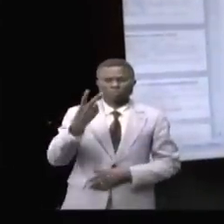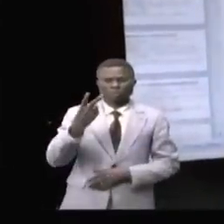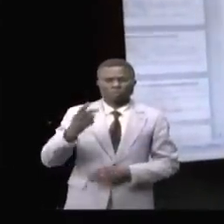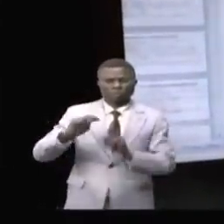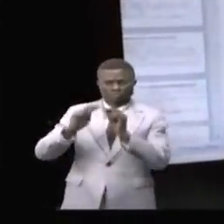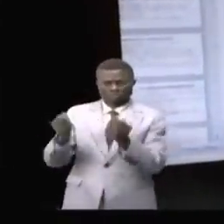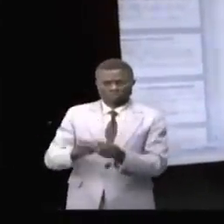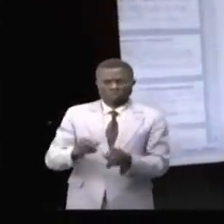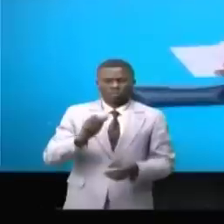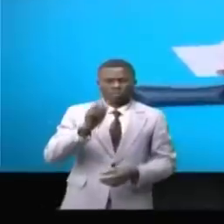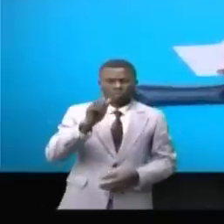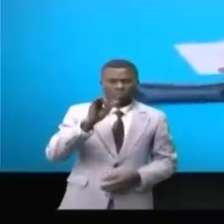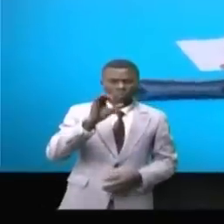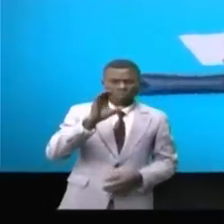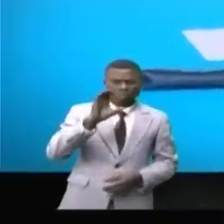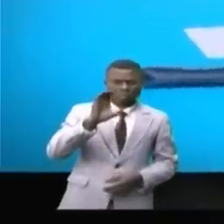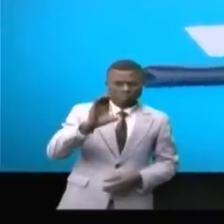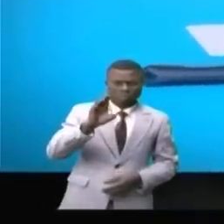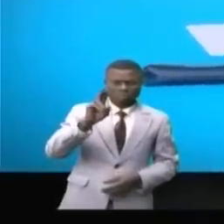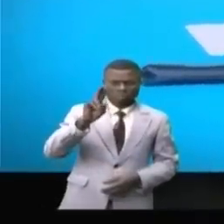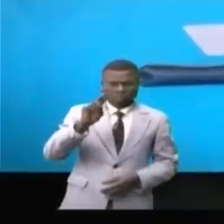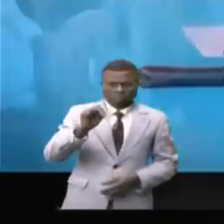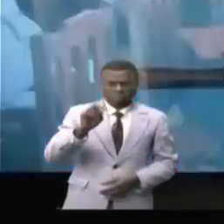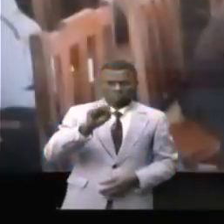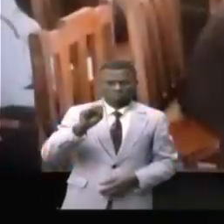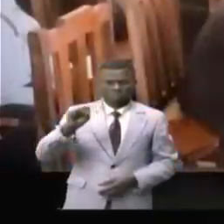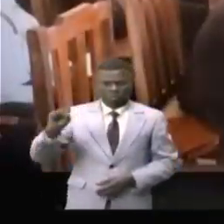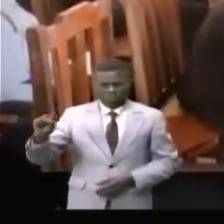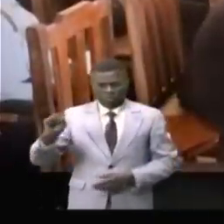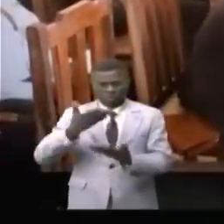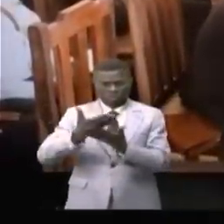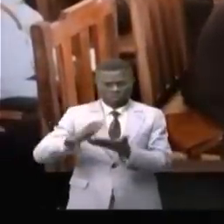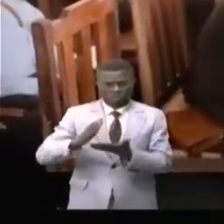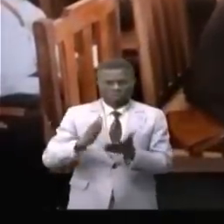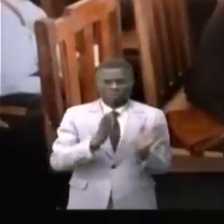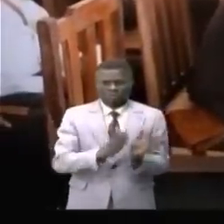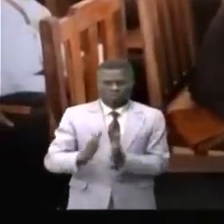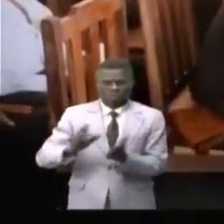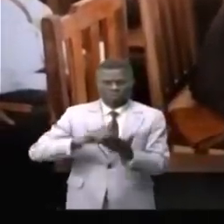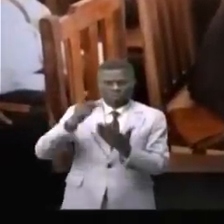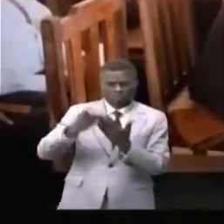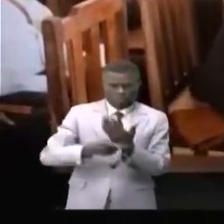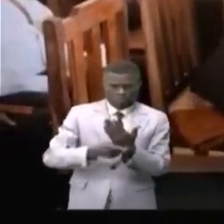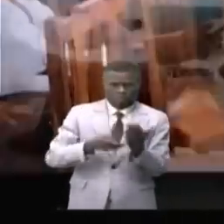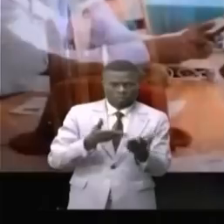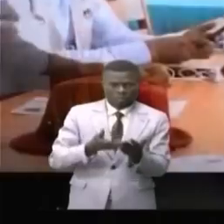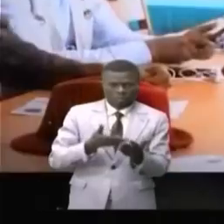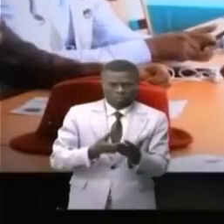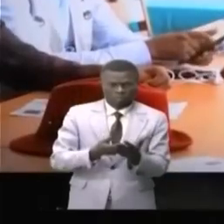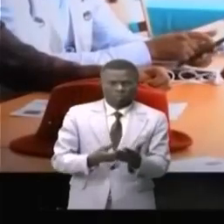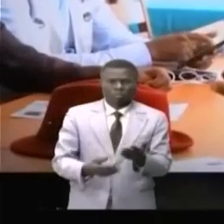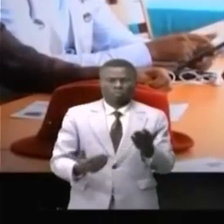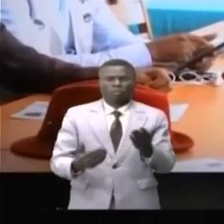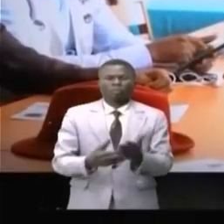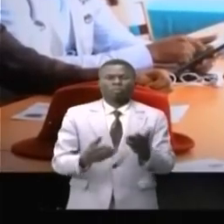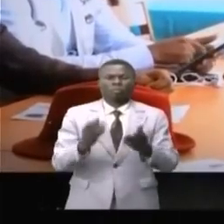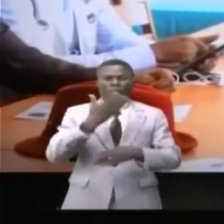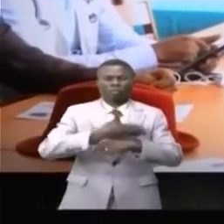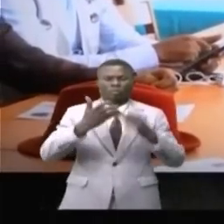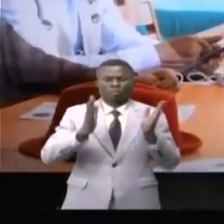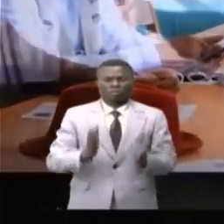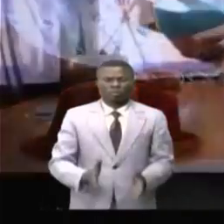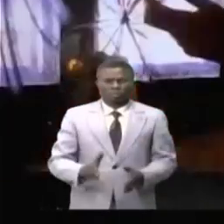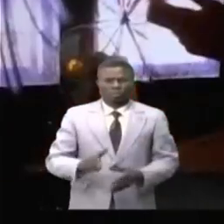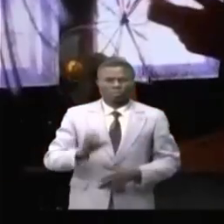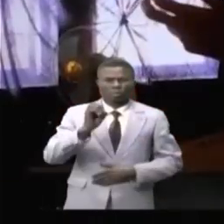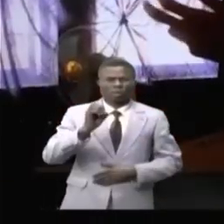PK706 et SNCC. L'évaluation sociale faite dans la phase préparatoire du projet PIRUC, des génies civils réalisés par